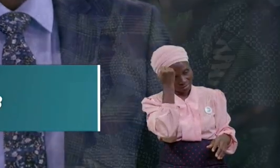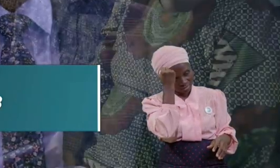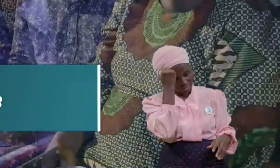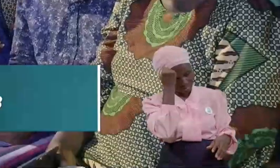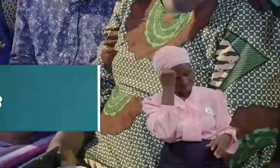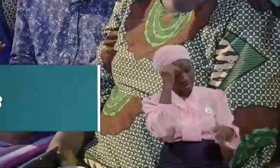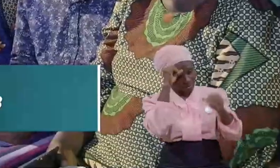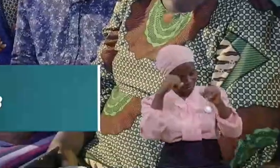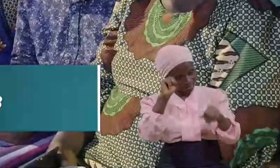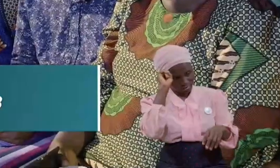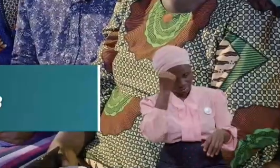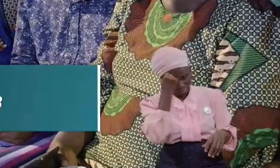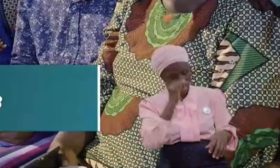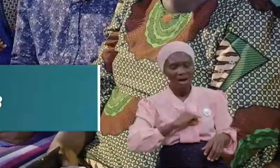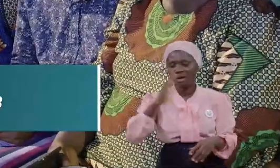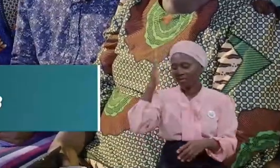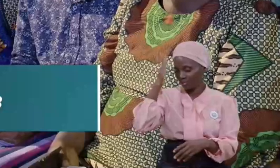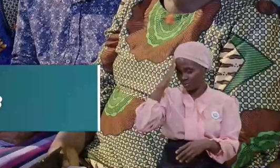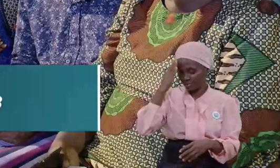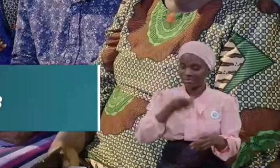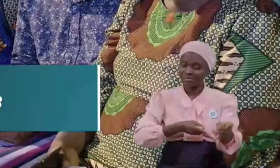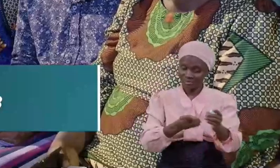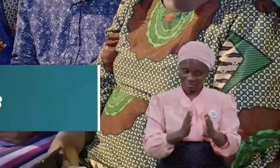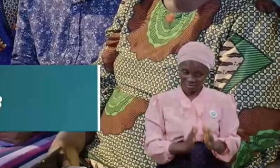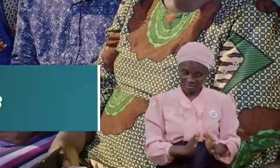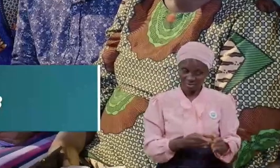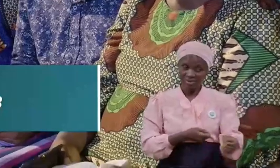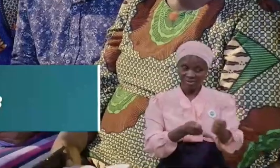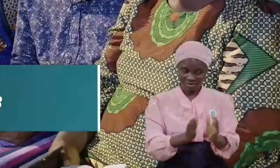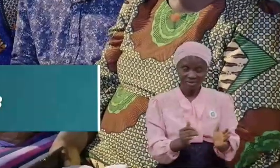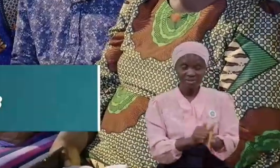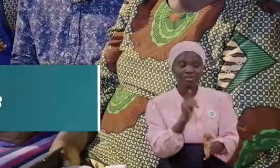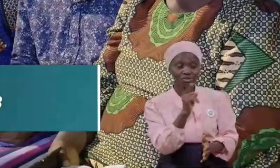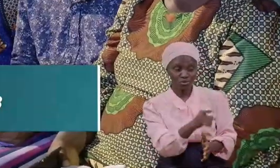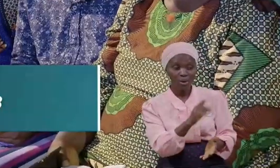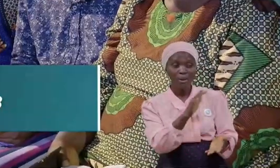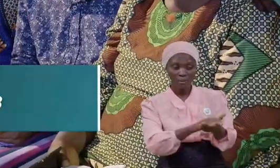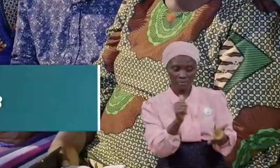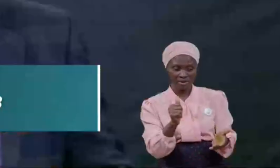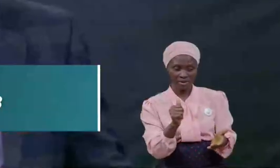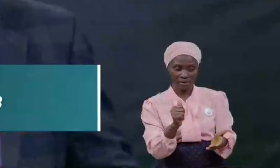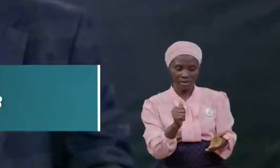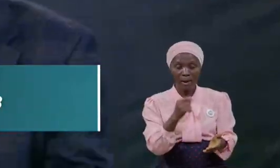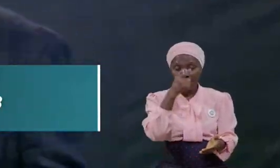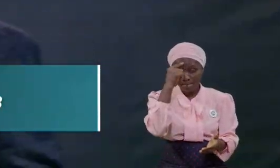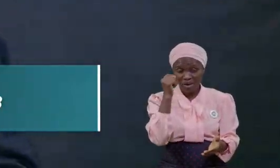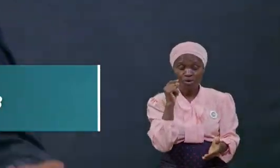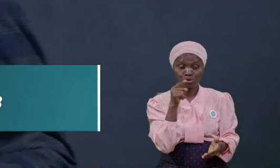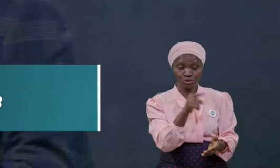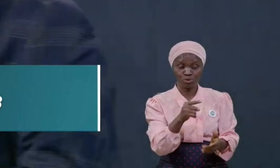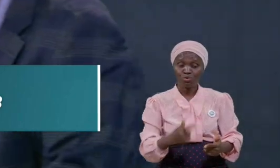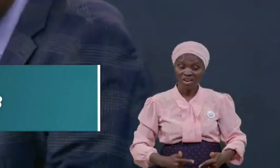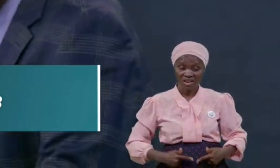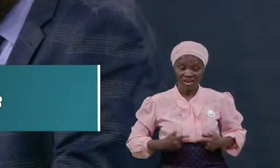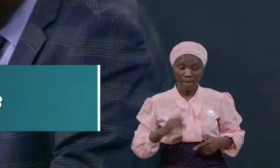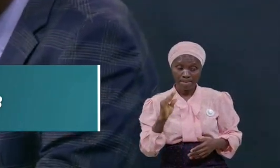sais que tu y crois. Parce que tu vis, parce que tu crois. Si